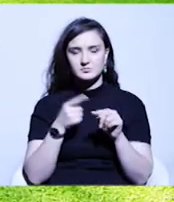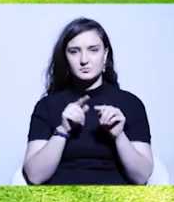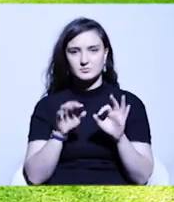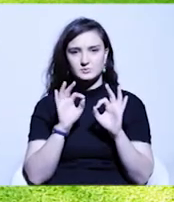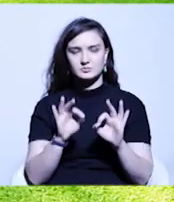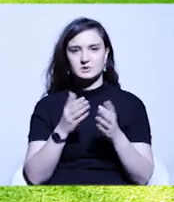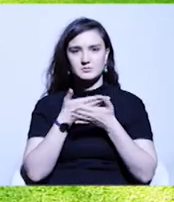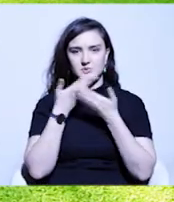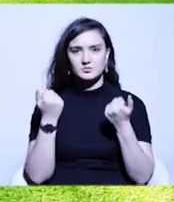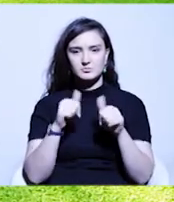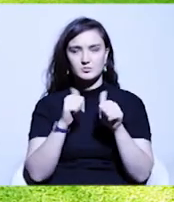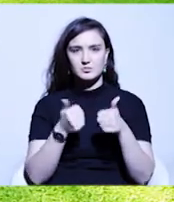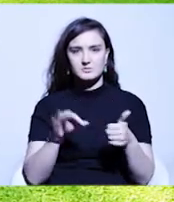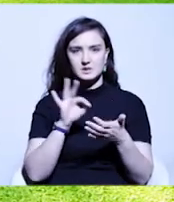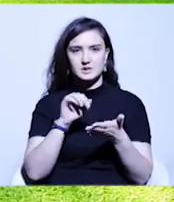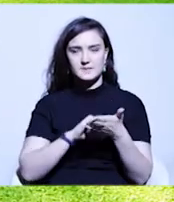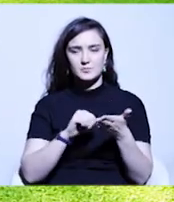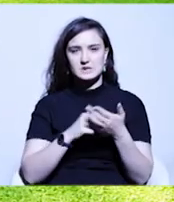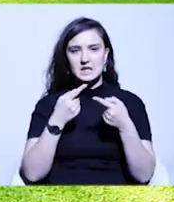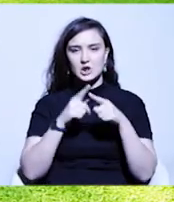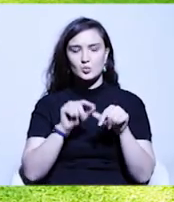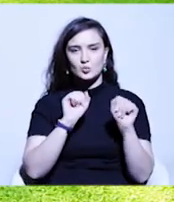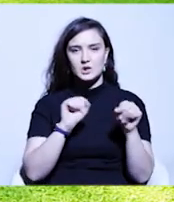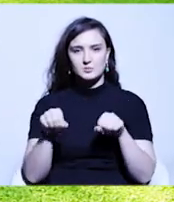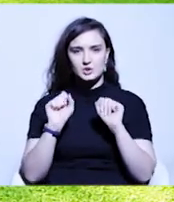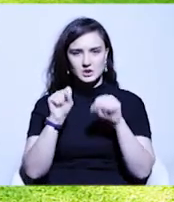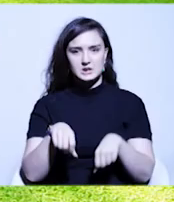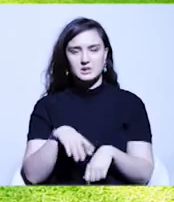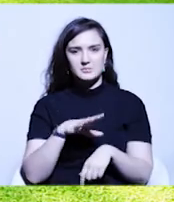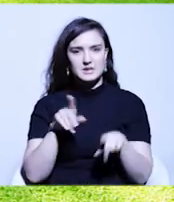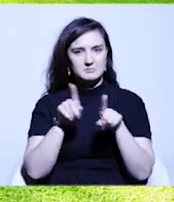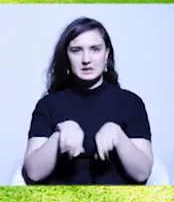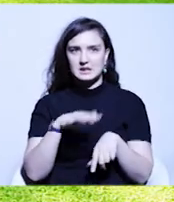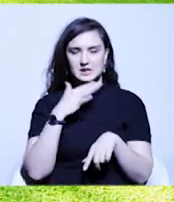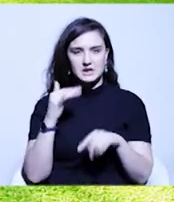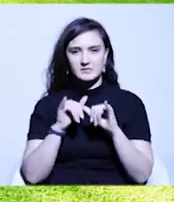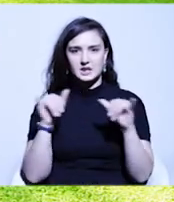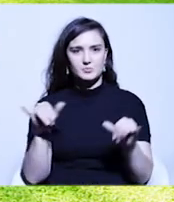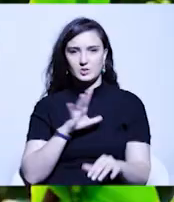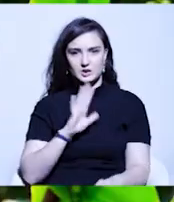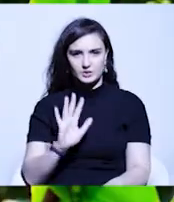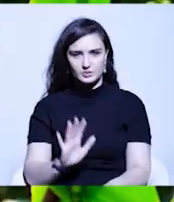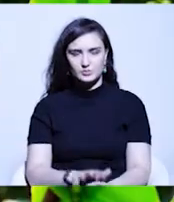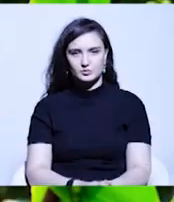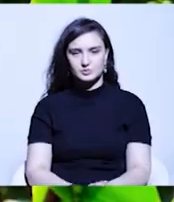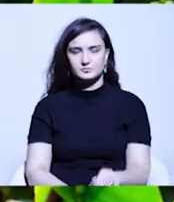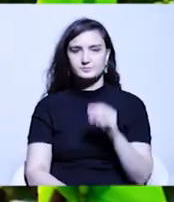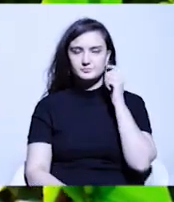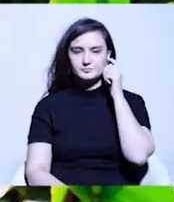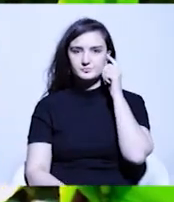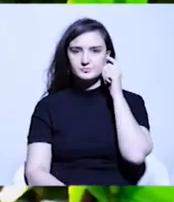სწორედ გამარტივებული ფორმის გამო, ეს ტექნიკური უნარები შეიძლება იმდენად განვითარებული არც